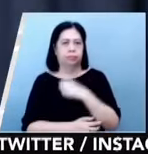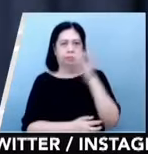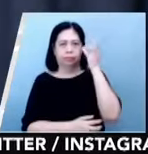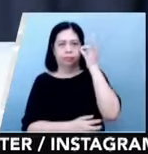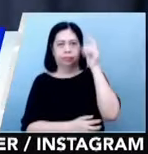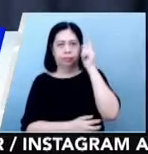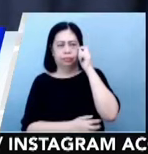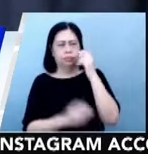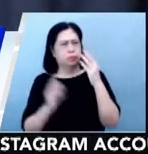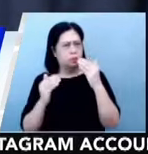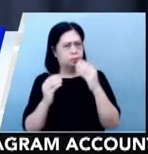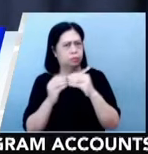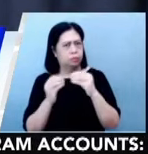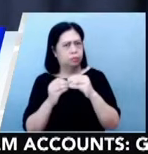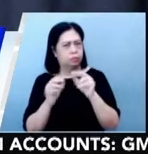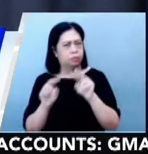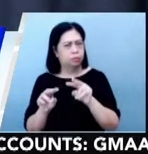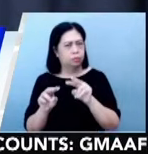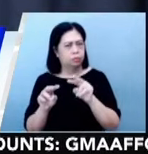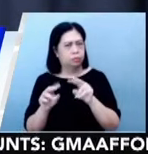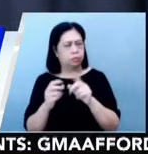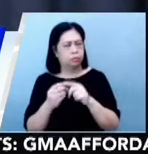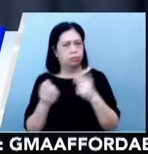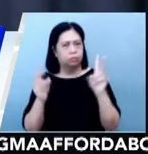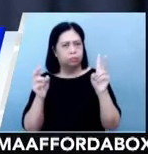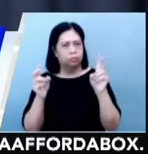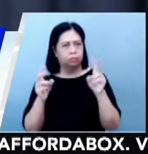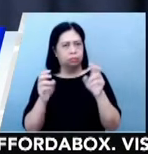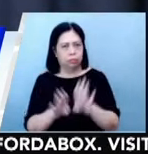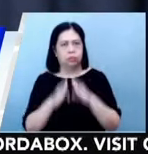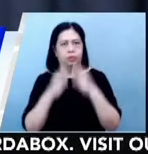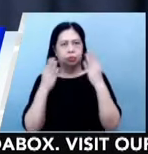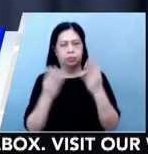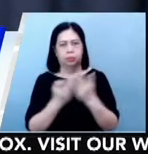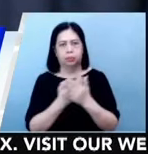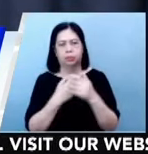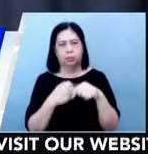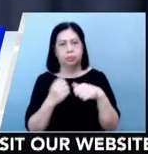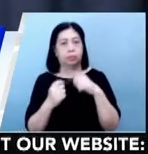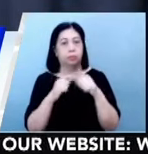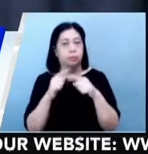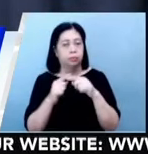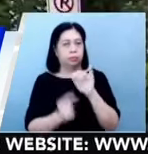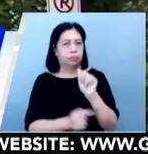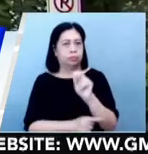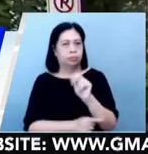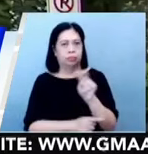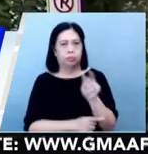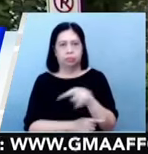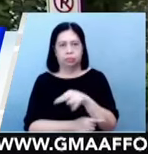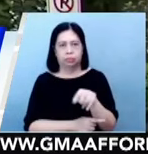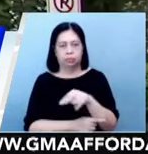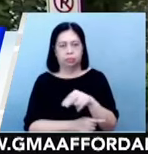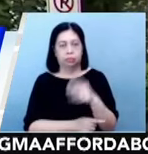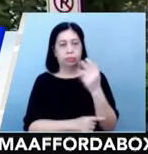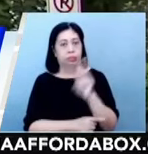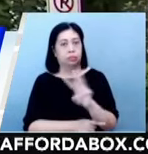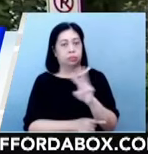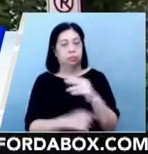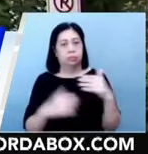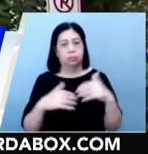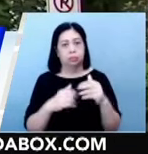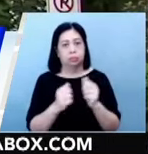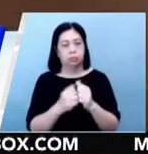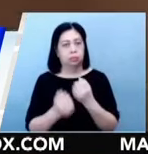siyang mas maupuan ng Senado ang usaping ito sa pagbubukas ng kanilang sesyon sa January 22. Nitong Miyerkules nag-meeting daw siya at 15